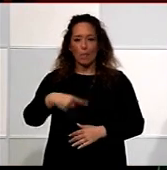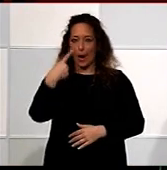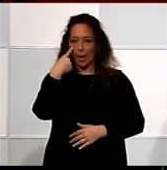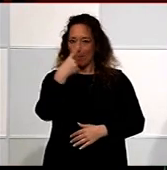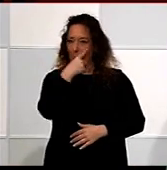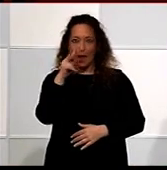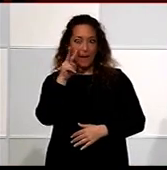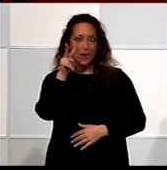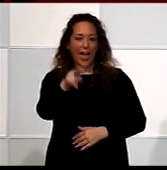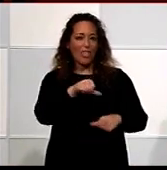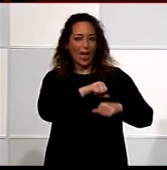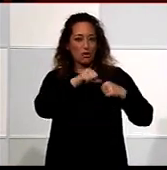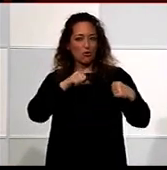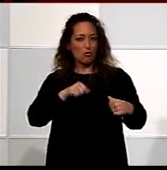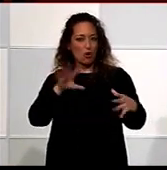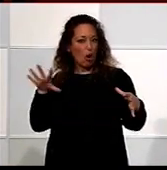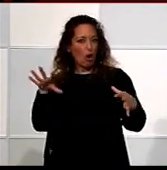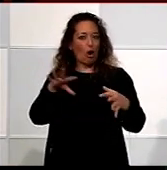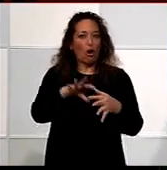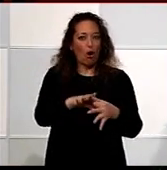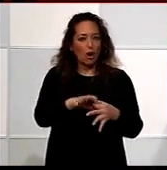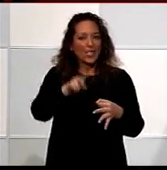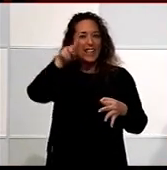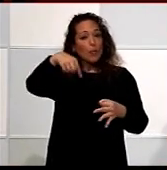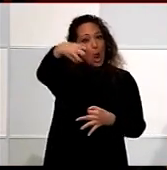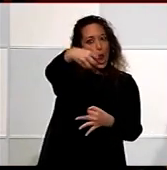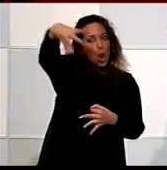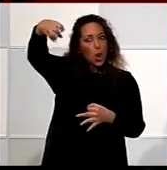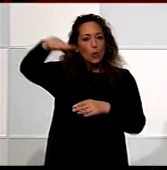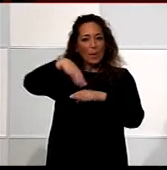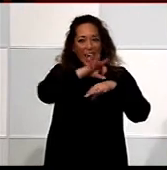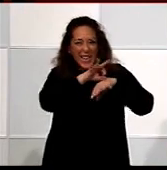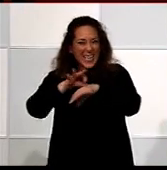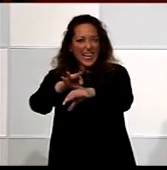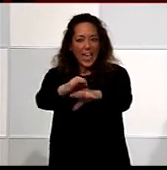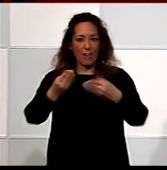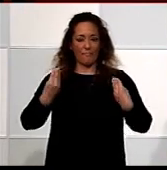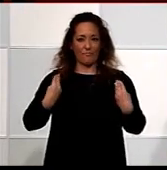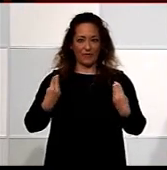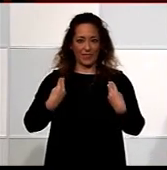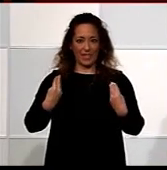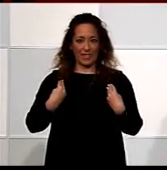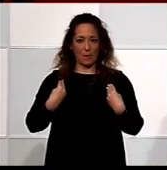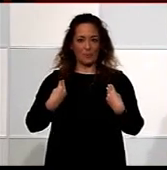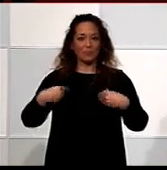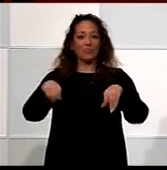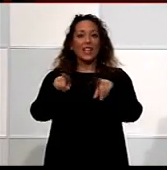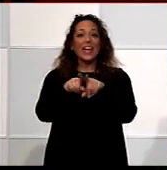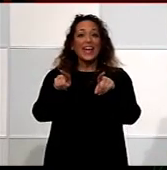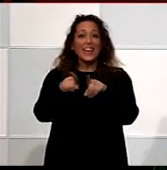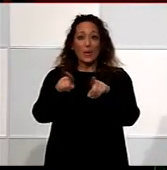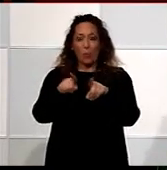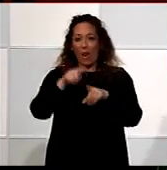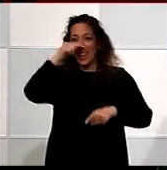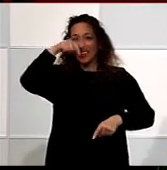cors i milers d'espurnes de llum que il·luminin la vostra vida, tant com ho fa el bonic arbre que llueix enguany